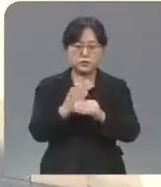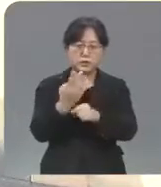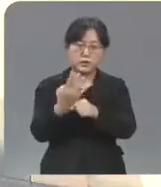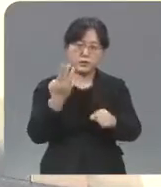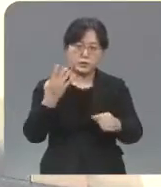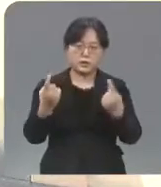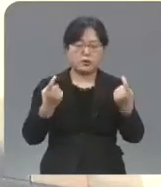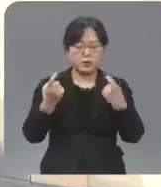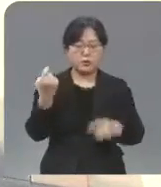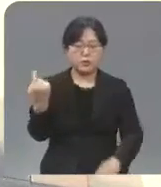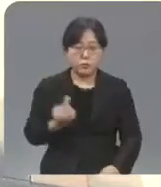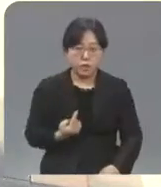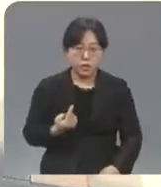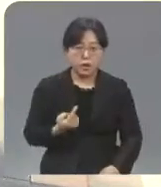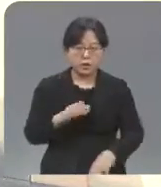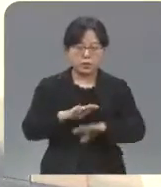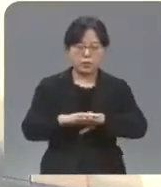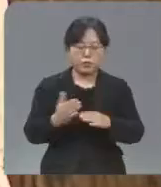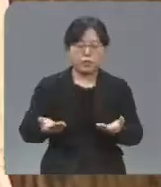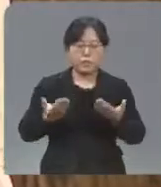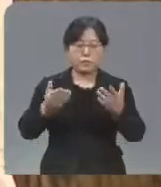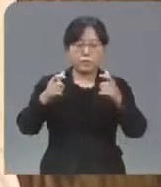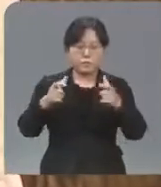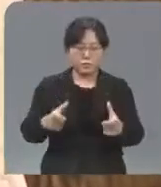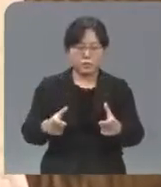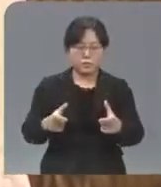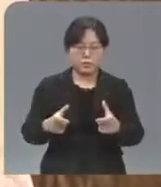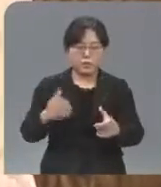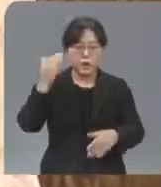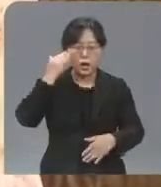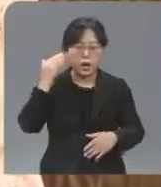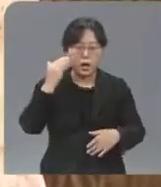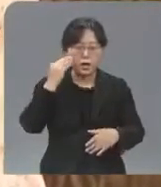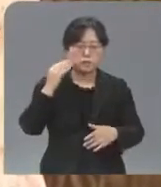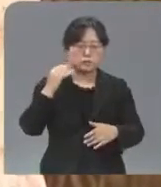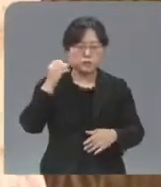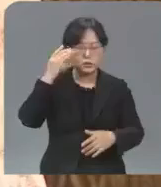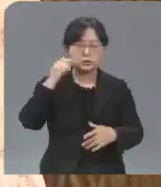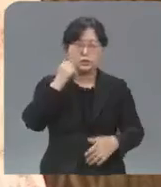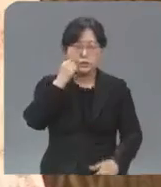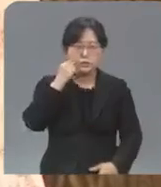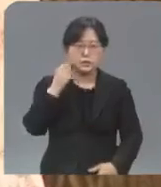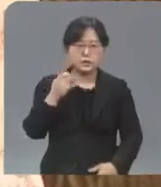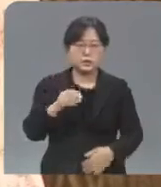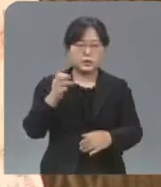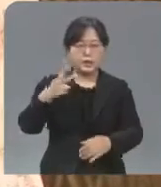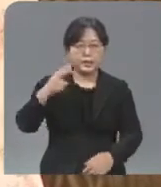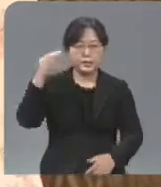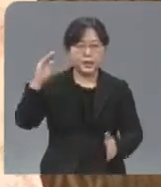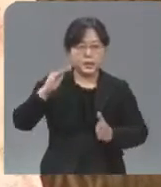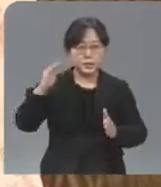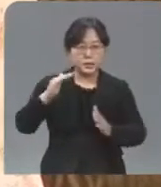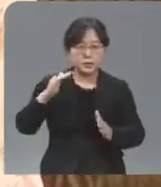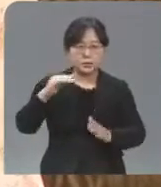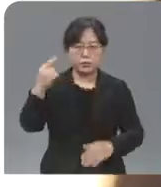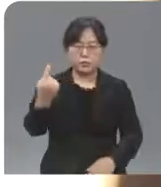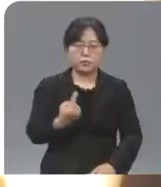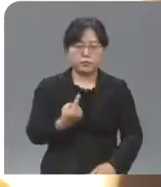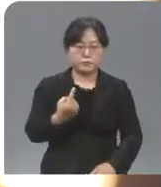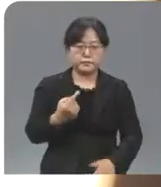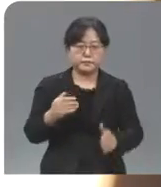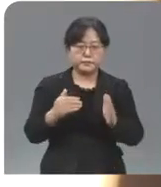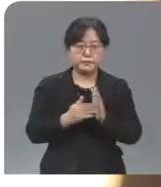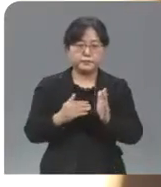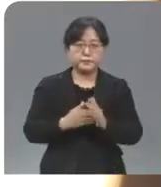전 배낭여행을 와 농촌 봉사활동을 하며 느꼈던 한국의 정을 잊지 못해 3년 뒤 유학생 신분으로 다시 한국